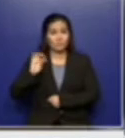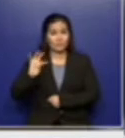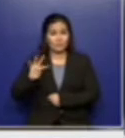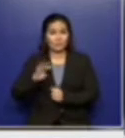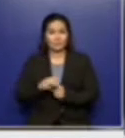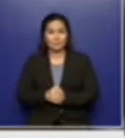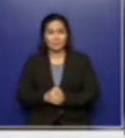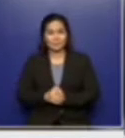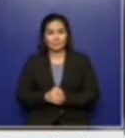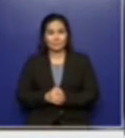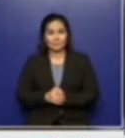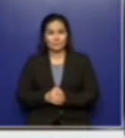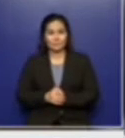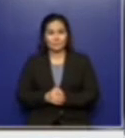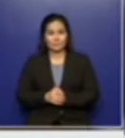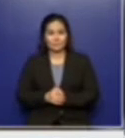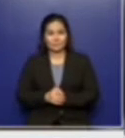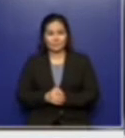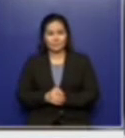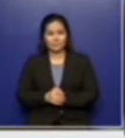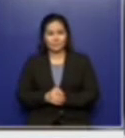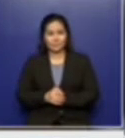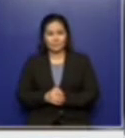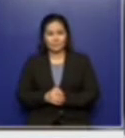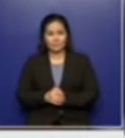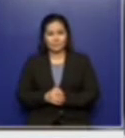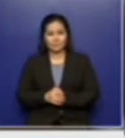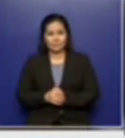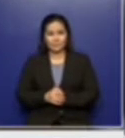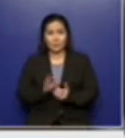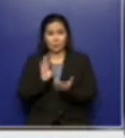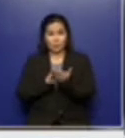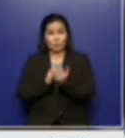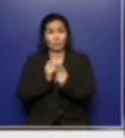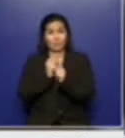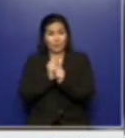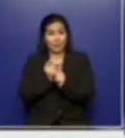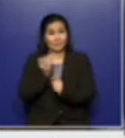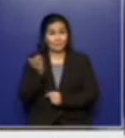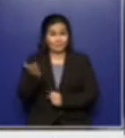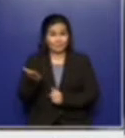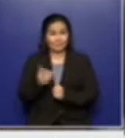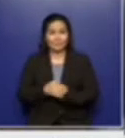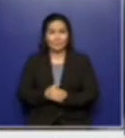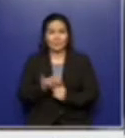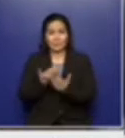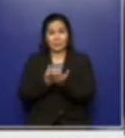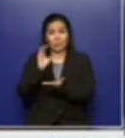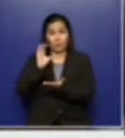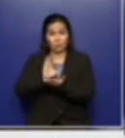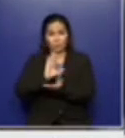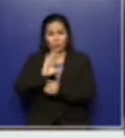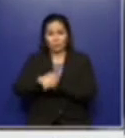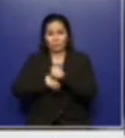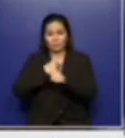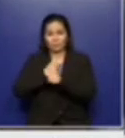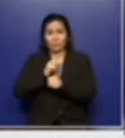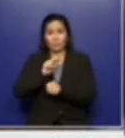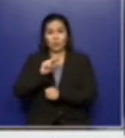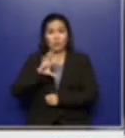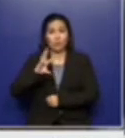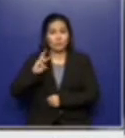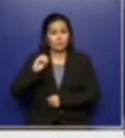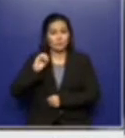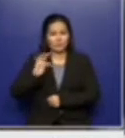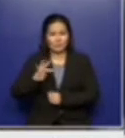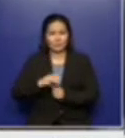2564ณ ตบะแห่งนี้ด้วยข้อมูลดังนี้ครับงบประมาณรายจ่ายประจำปี